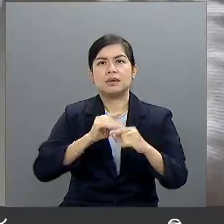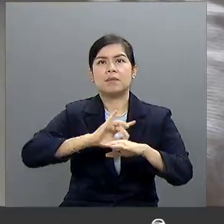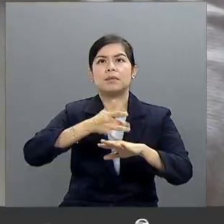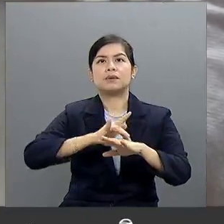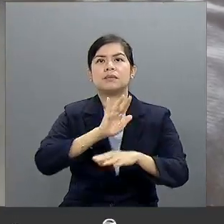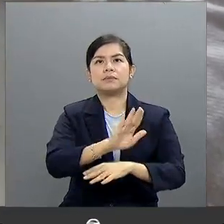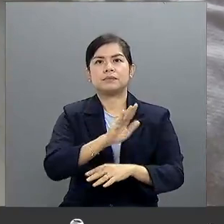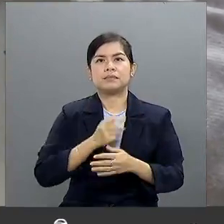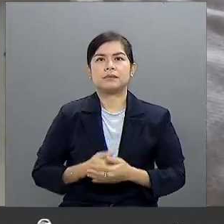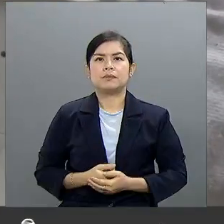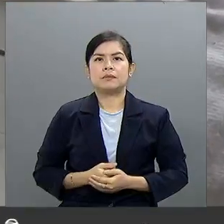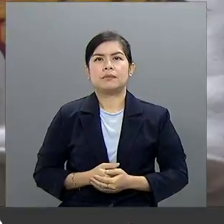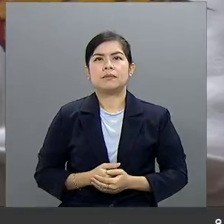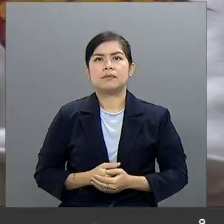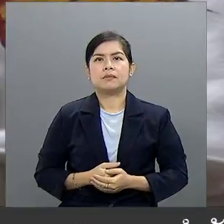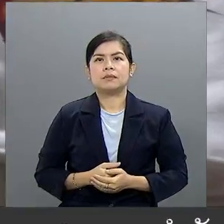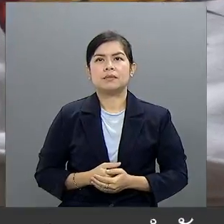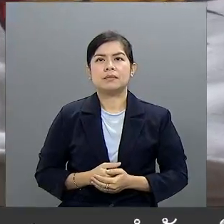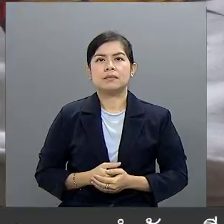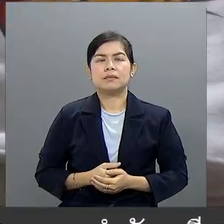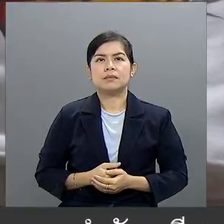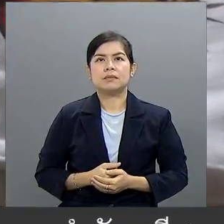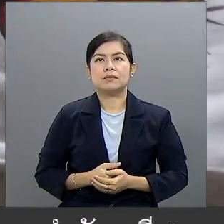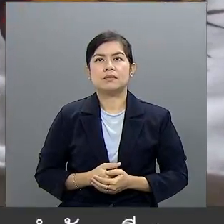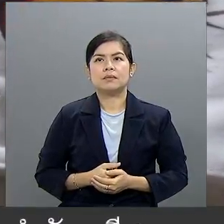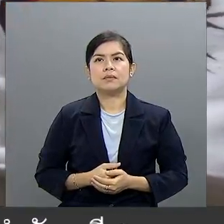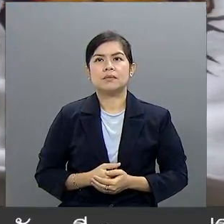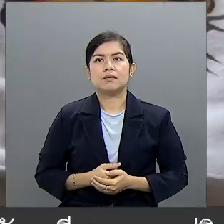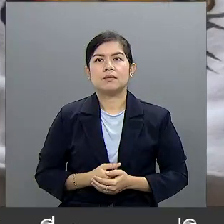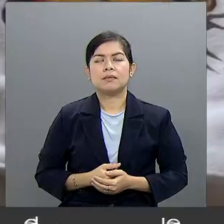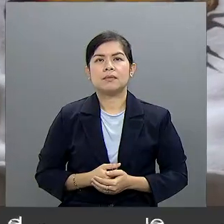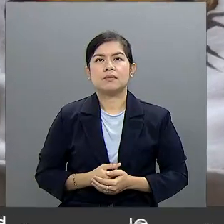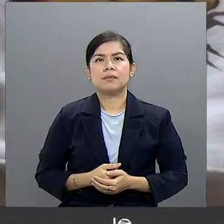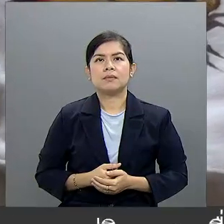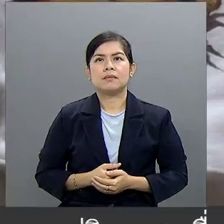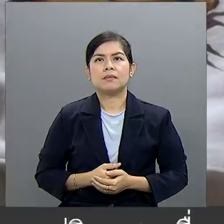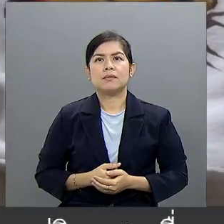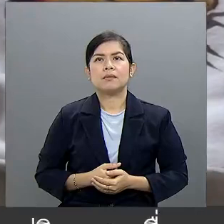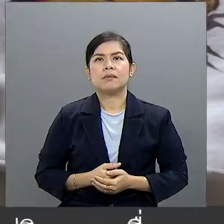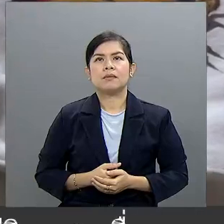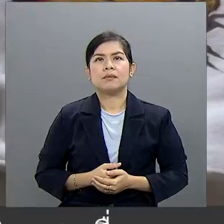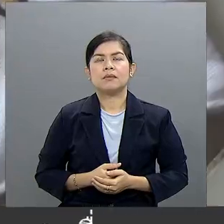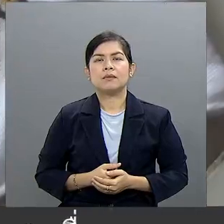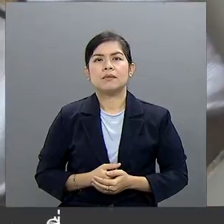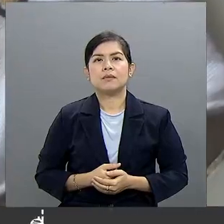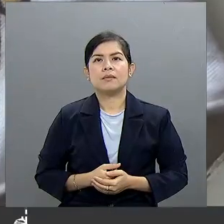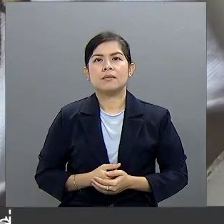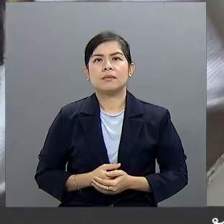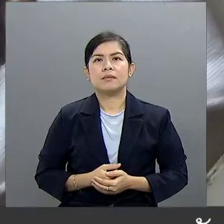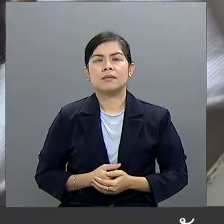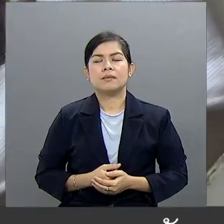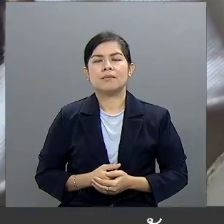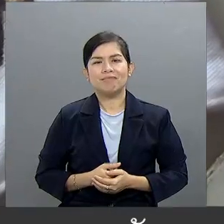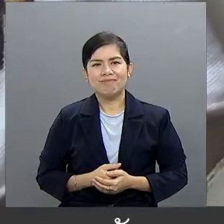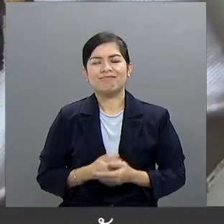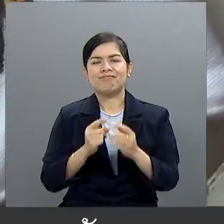โอ้ว่าเสมือนจริงเลย เหมือนมีผีเสื้อมาเกาะปากเนี่ยหรอ นั่นน่ะสิเป็นคนปากหวาน ค่ะนะคะเป็นงานหน้ากากผ้